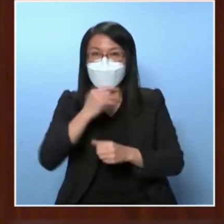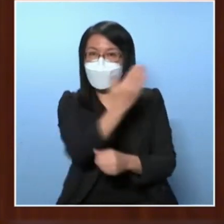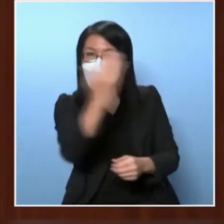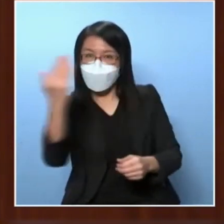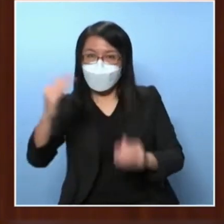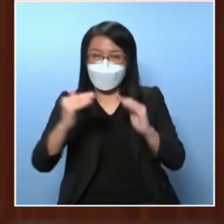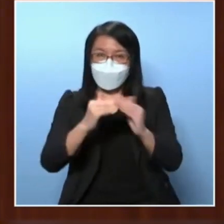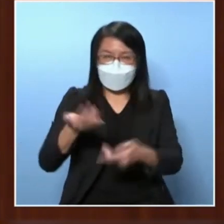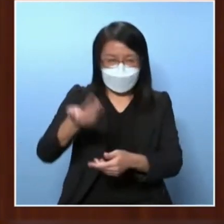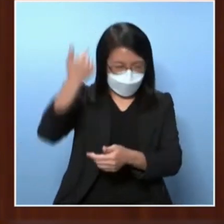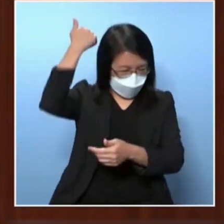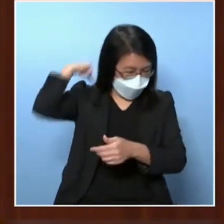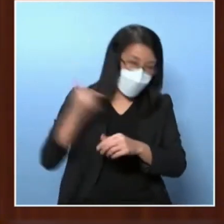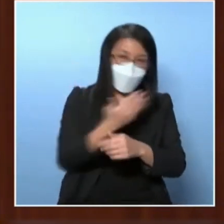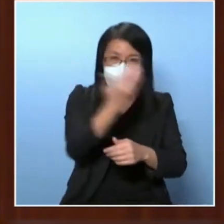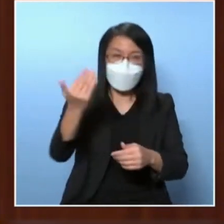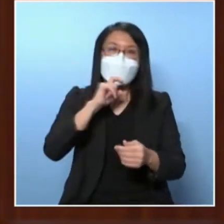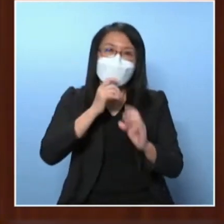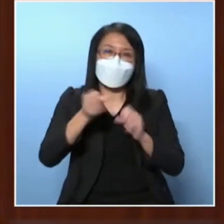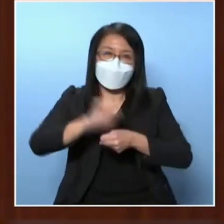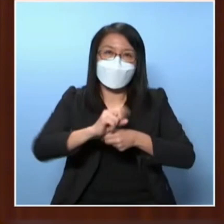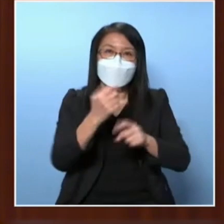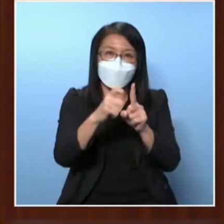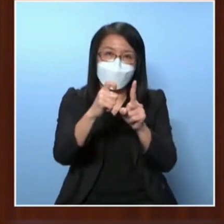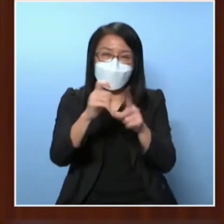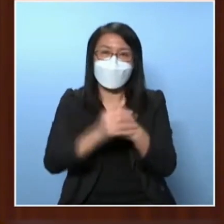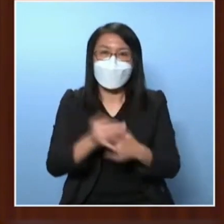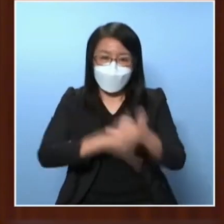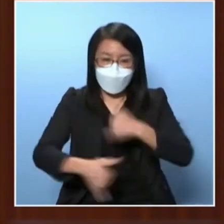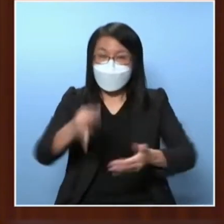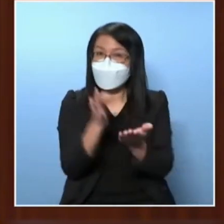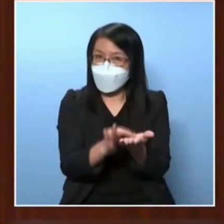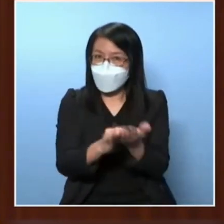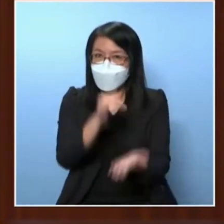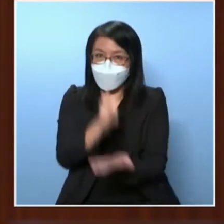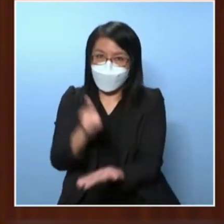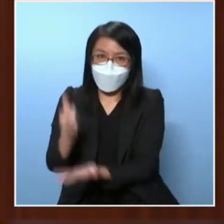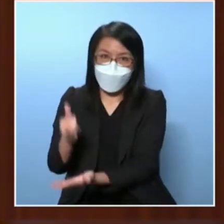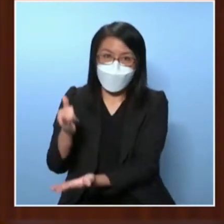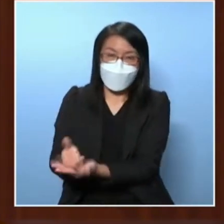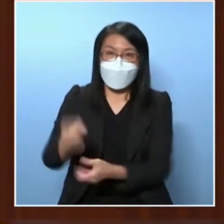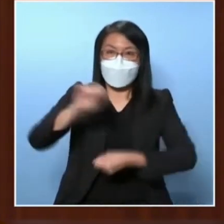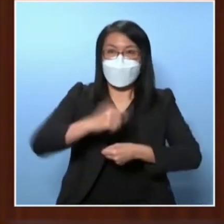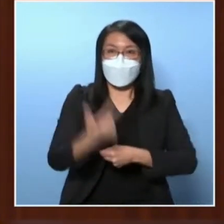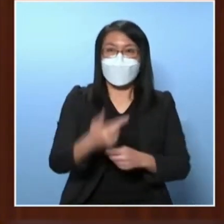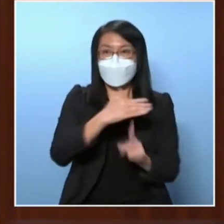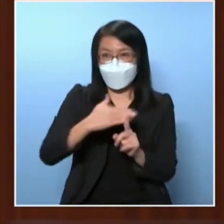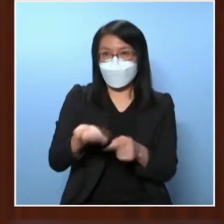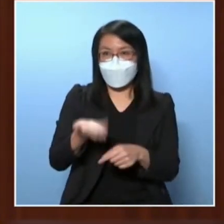目到19间，增加表演場地的座位數目大約一